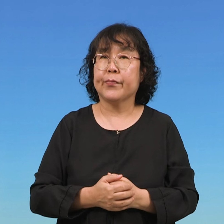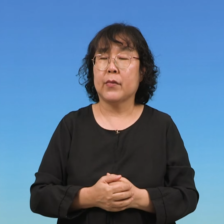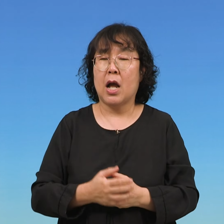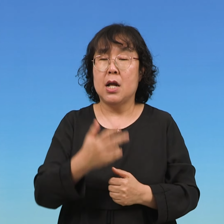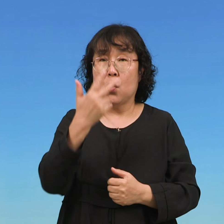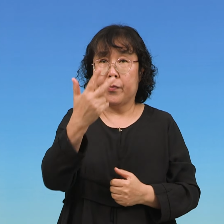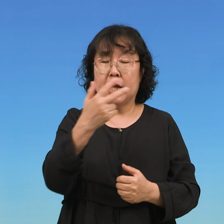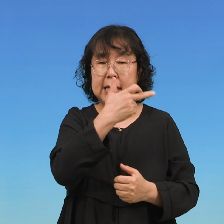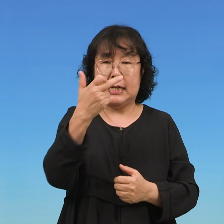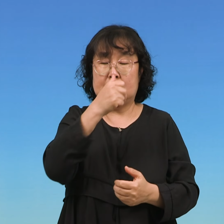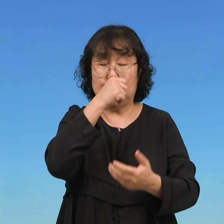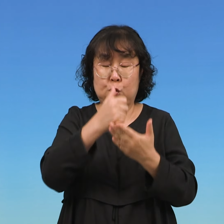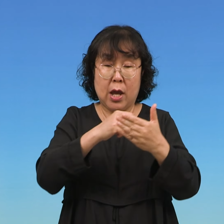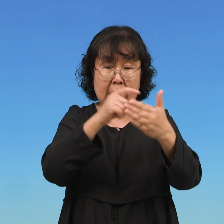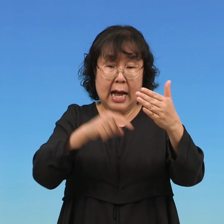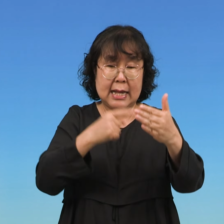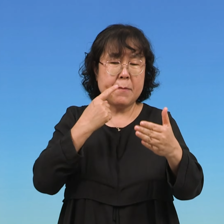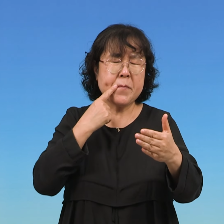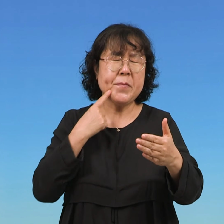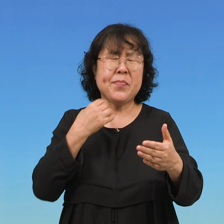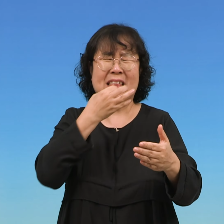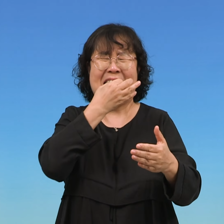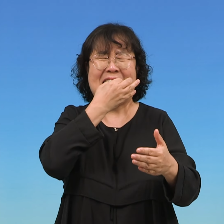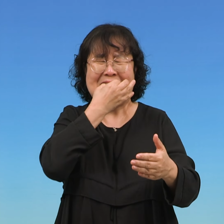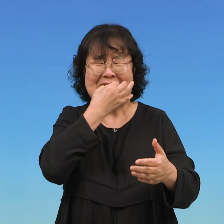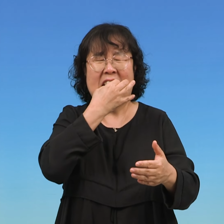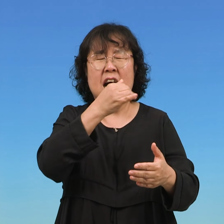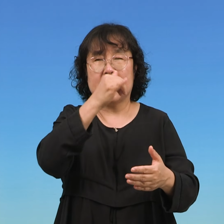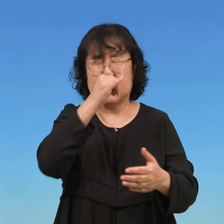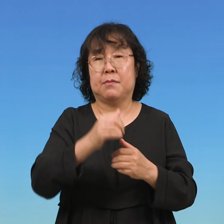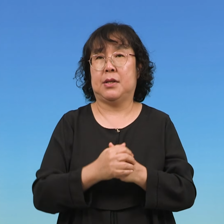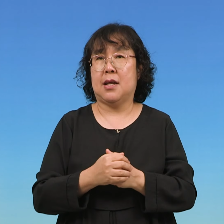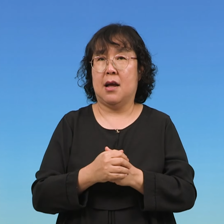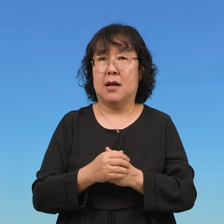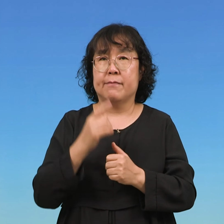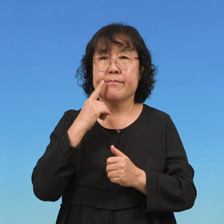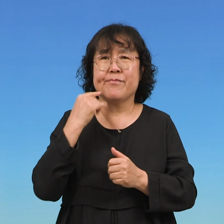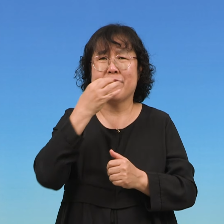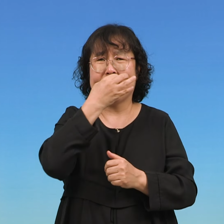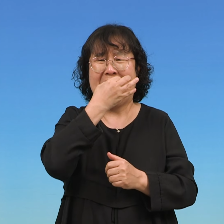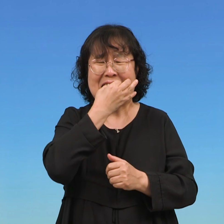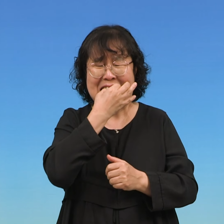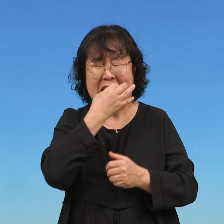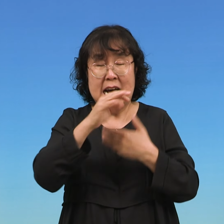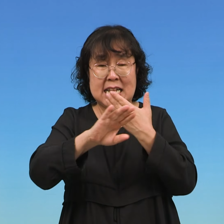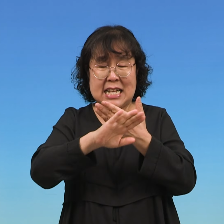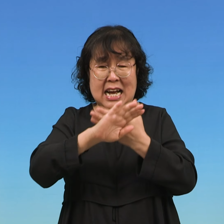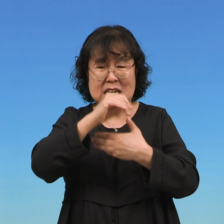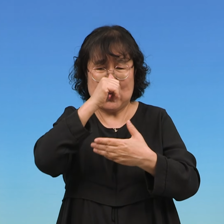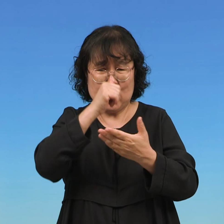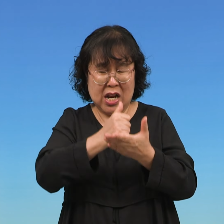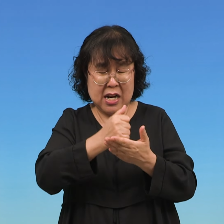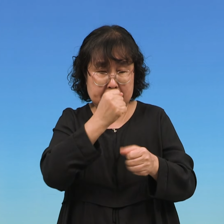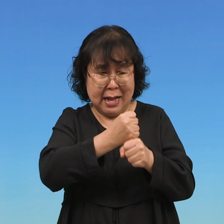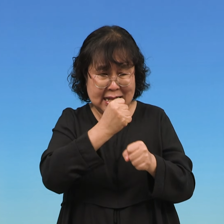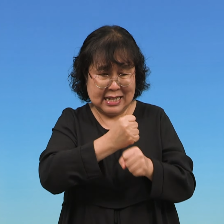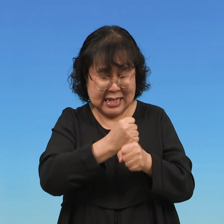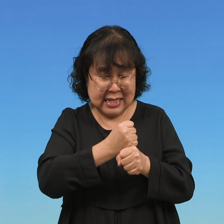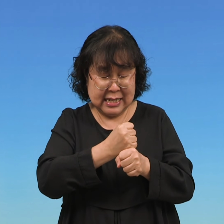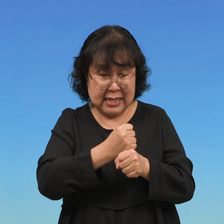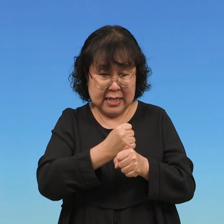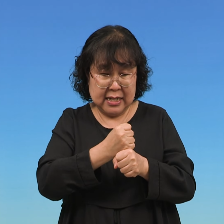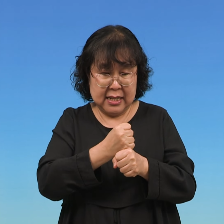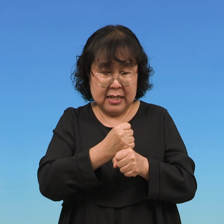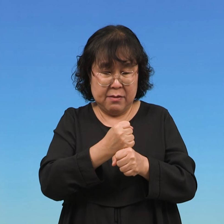안에 탐욕이 들어있죠이 탐욕이야 말로 또 다른 죄를 만들어 내게 하는 무서운